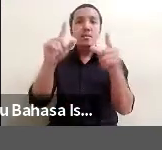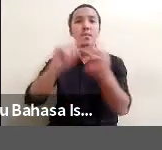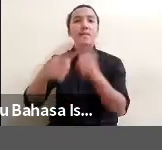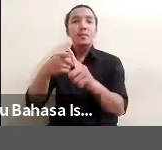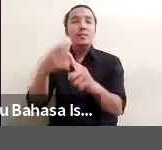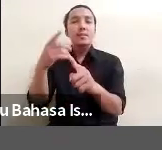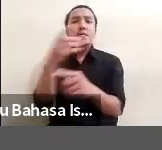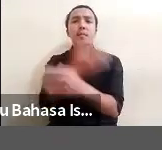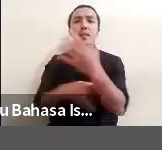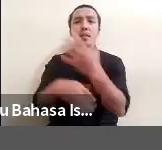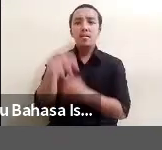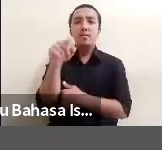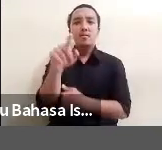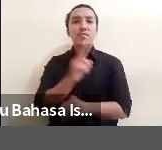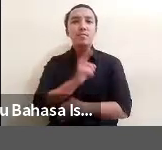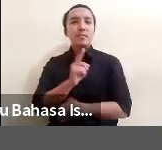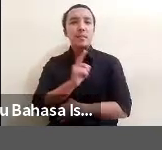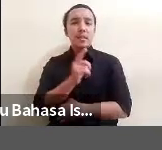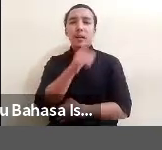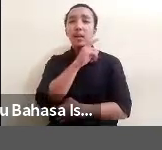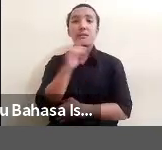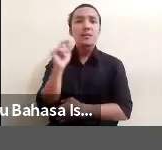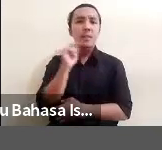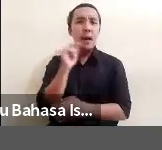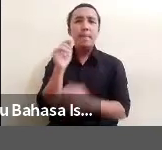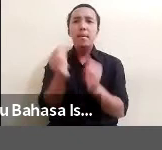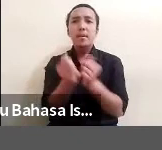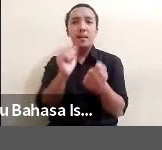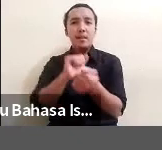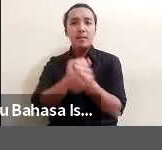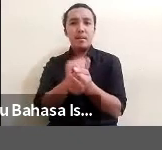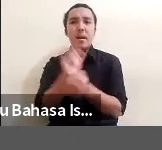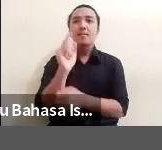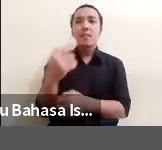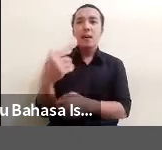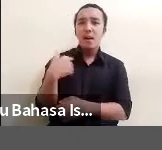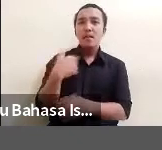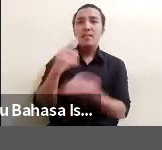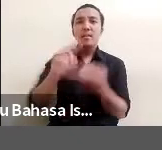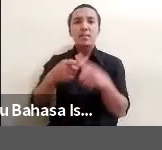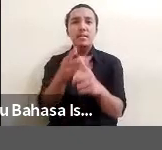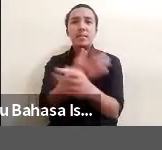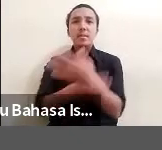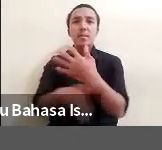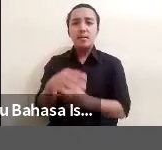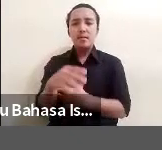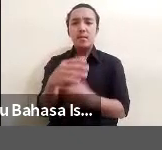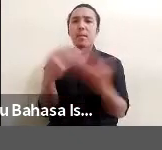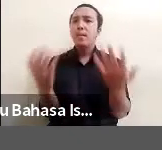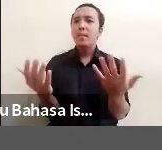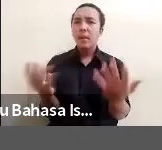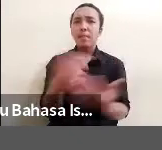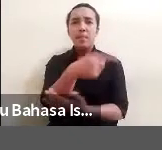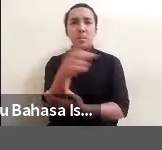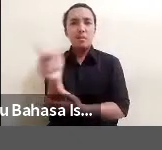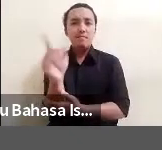itu sendiri. Ternyata masalahnya itu ada di teman-teman disabilitas. Bagaimana mereka tidak menyadari hak dan